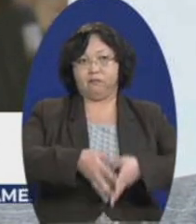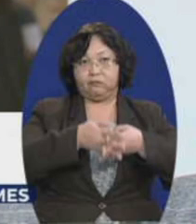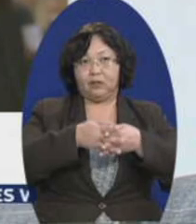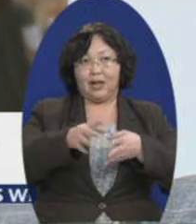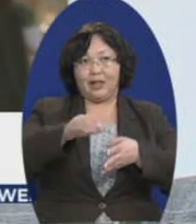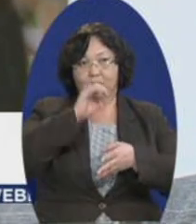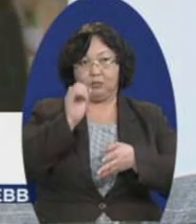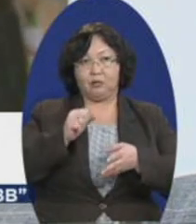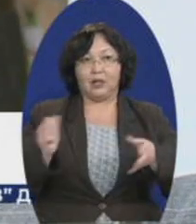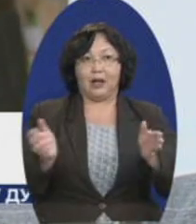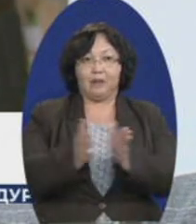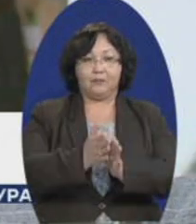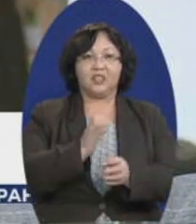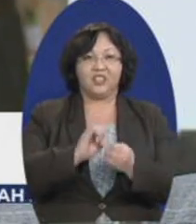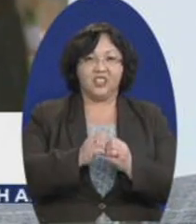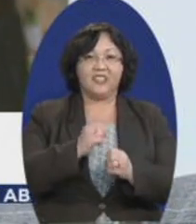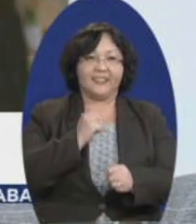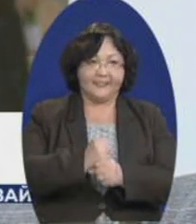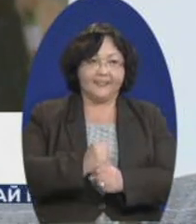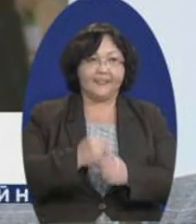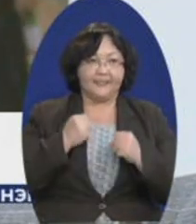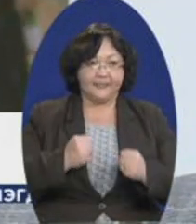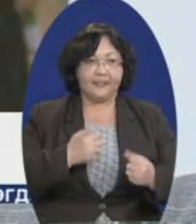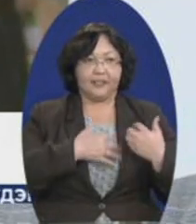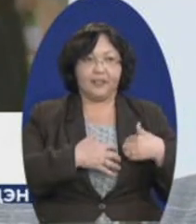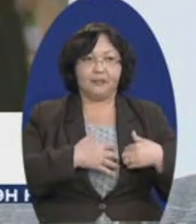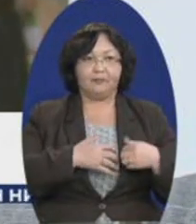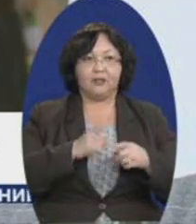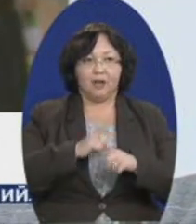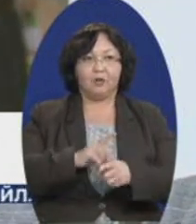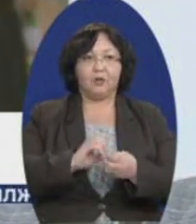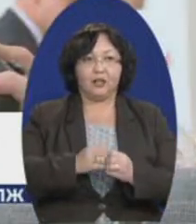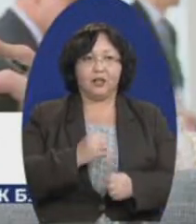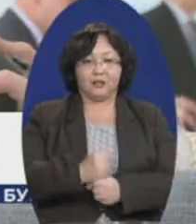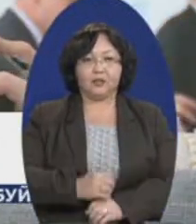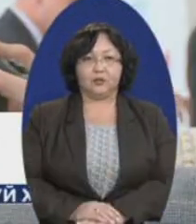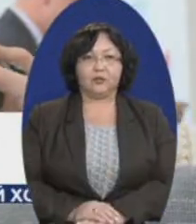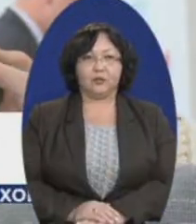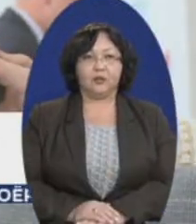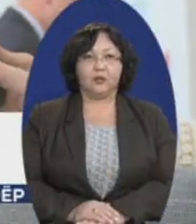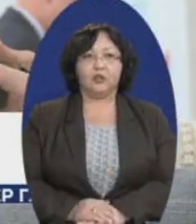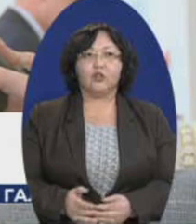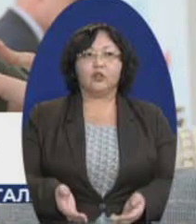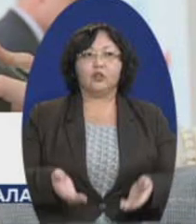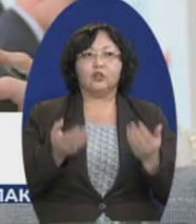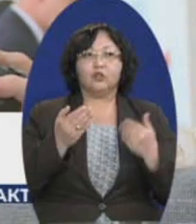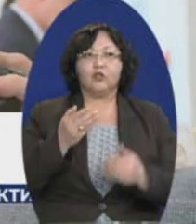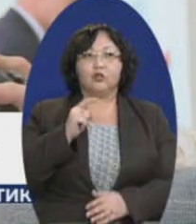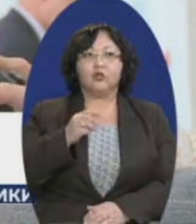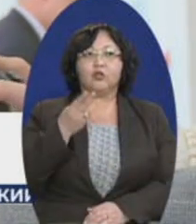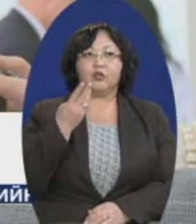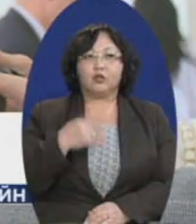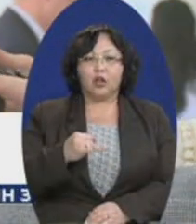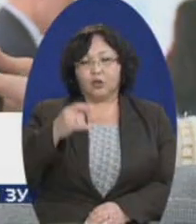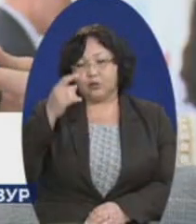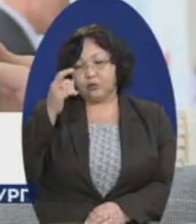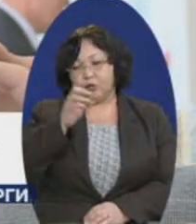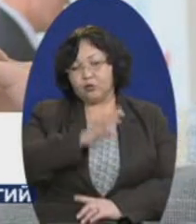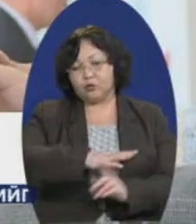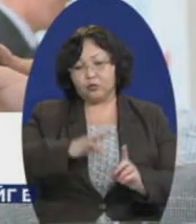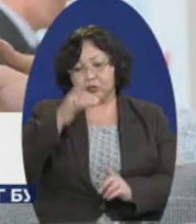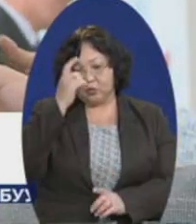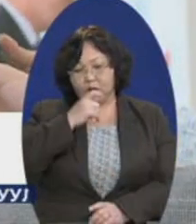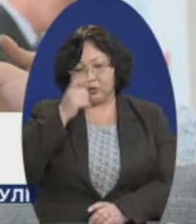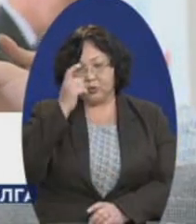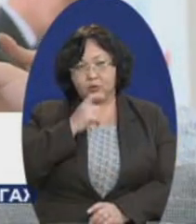хамтарч хийя гэсэн эрдэмтэл хүсэл эрдэмтлийн хүрээнд бол энэ санамж зурж байгаа. Мөнгөлтөө нөхцөлтөө түрээсийн болон түрээсийн олон талт хэлбэрийн орон сууцанд